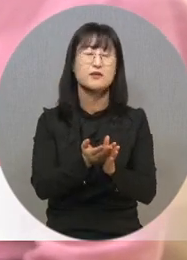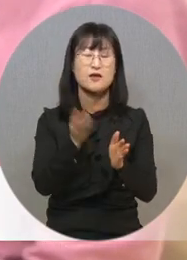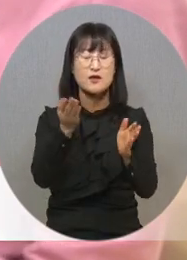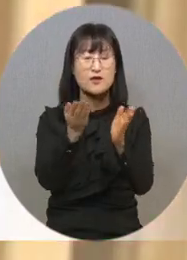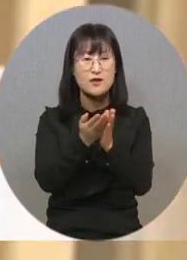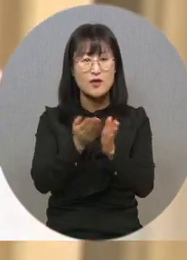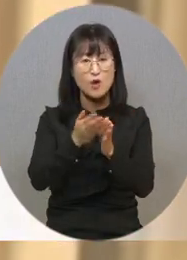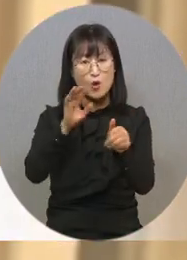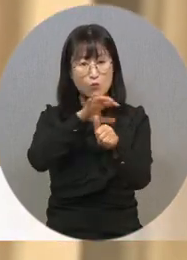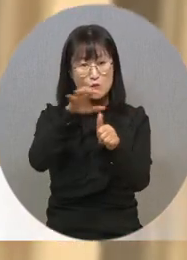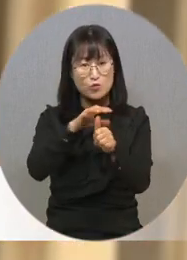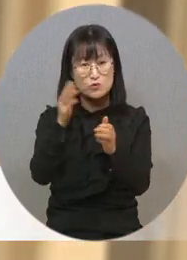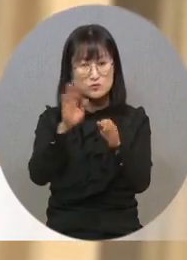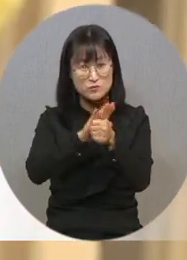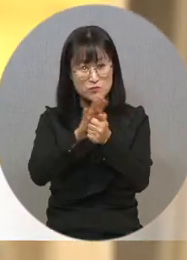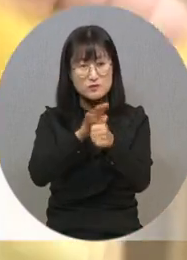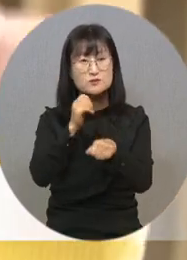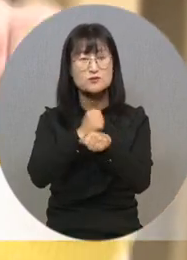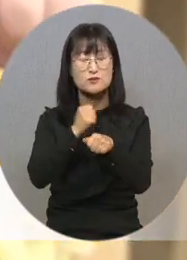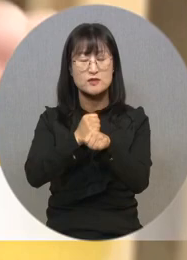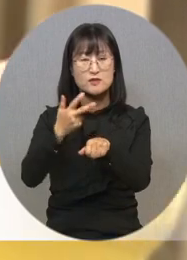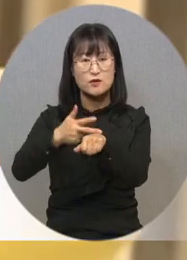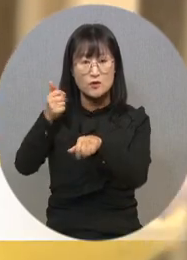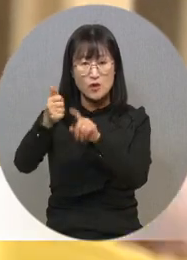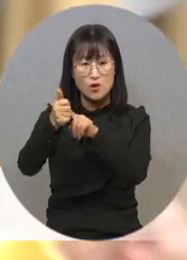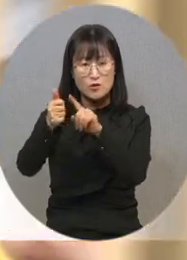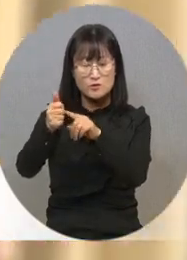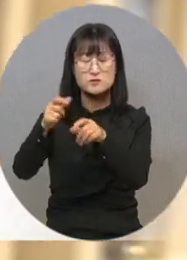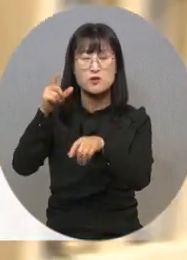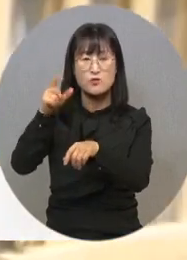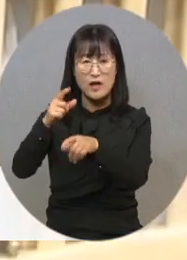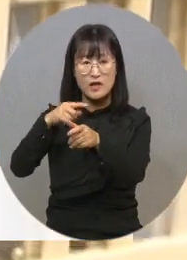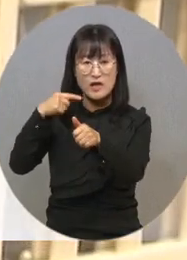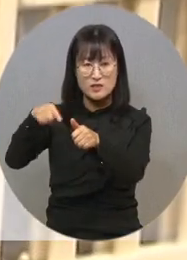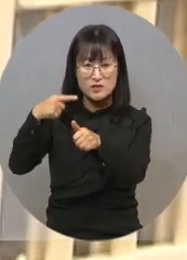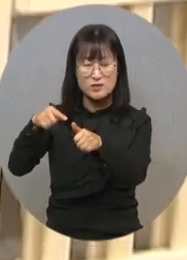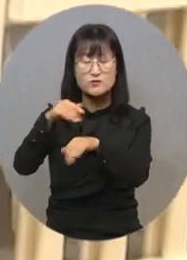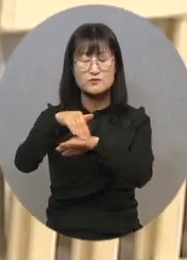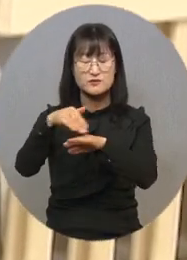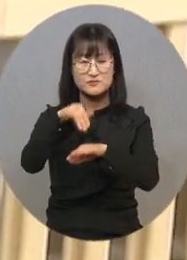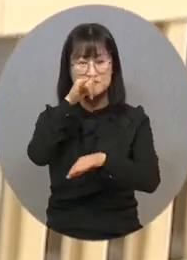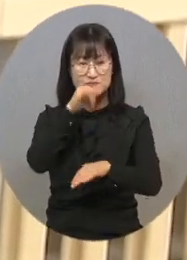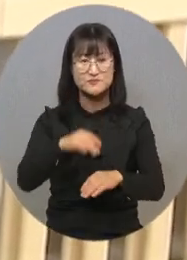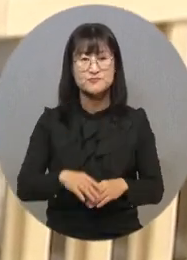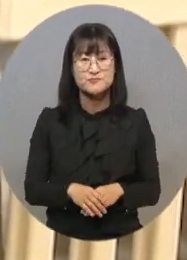이뤄지도록 전용 어린이집 보육교사 역량 강화 교육을 실시한다는 계획입니다.